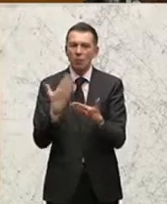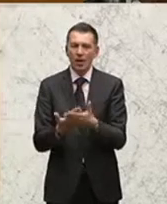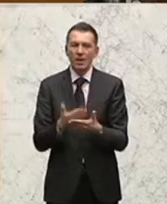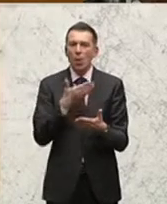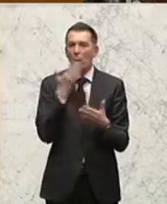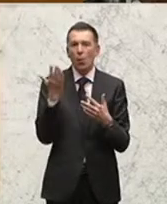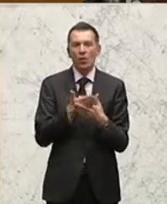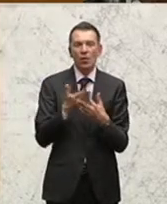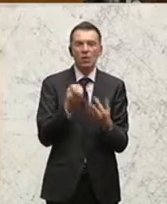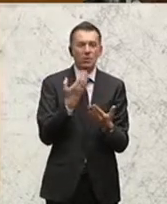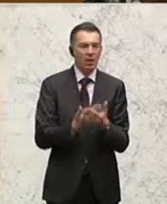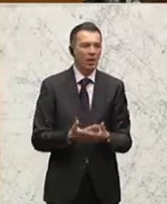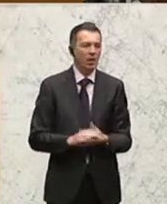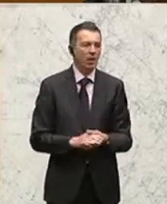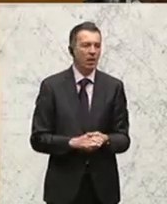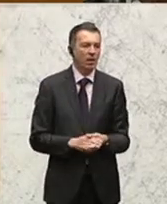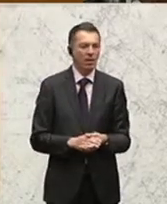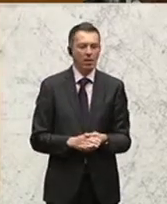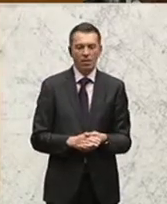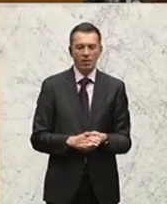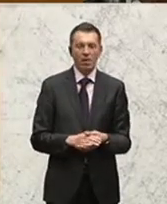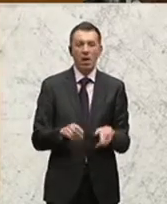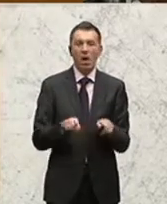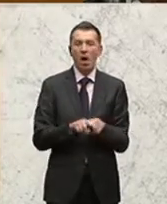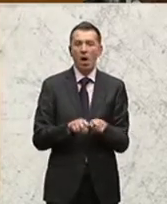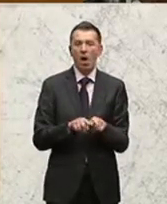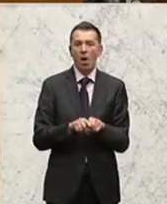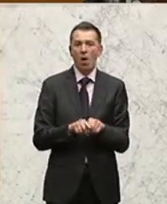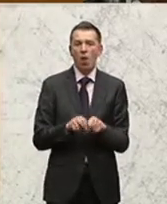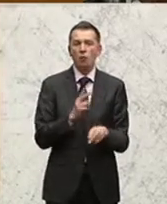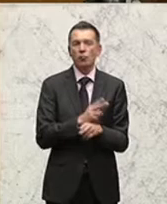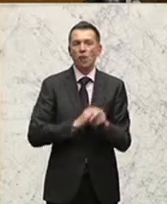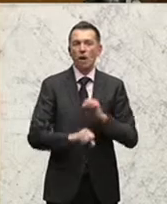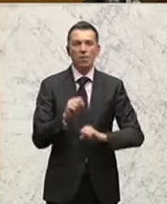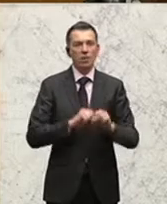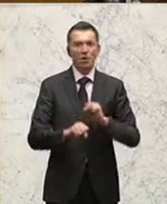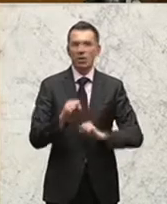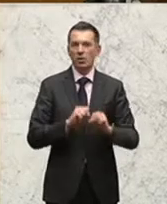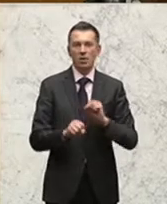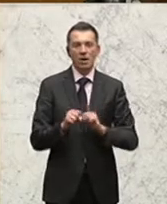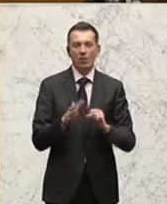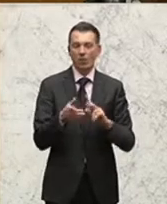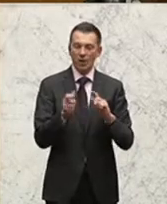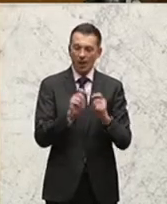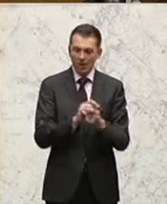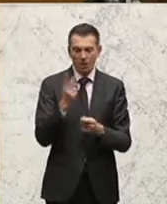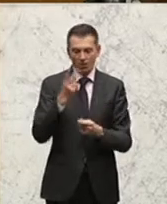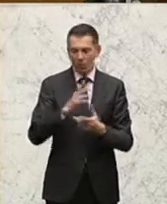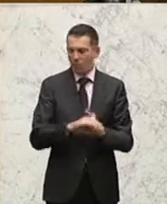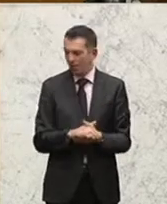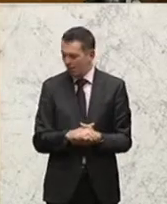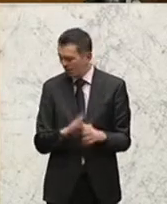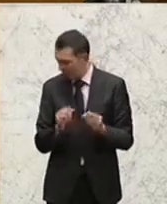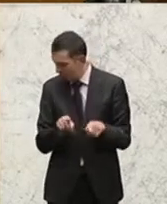werden, wird auch schon, glaube ich, einerseits beim Selbstverständnis der Behörden, sprich der Staatsanwaltschaften, etwas ändern und insgesamt damit